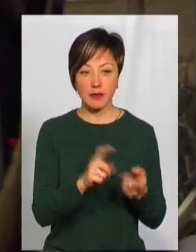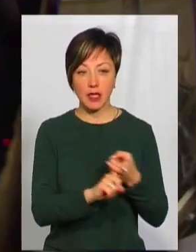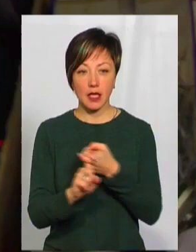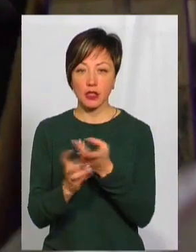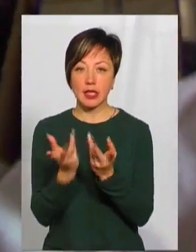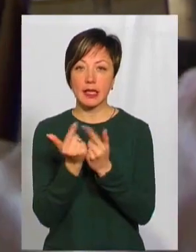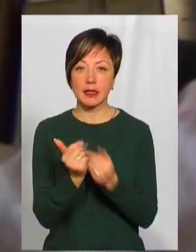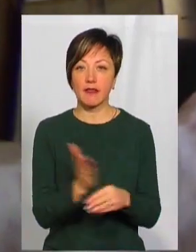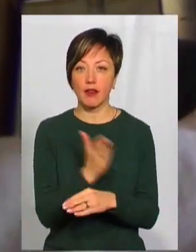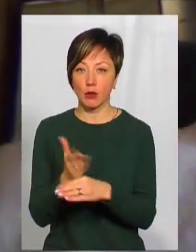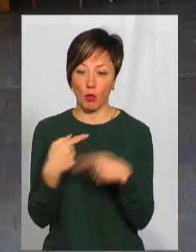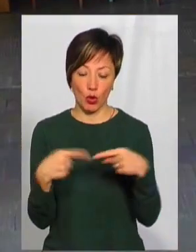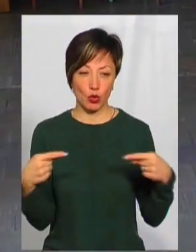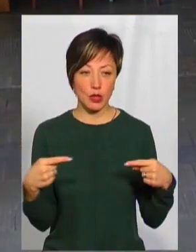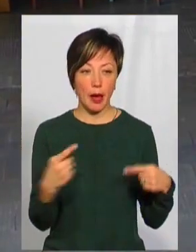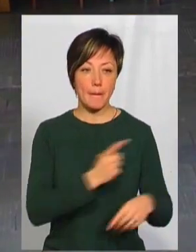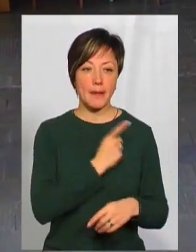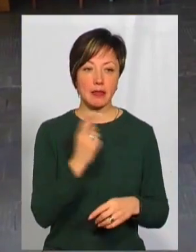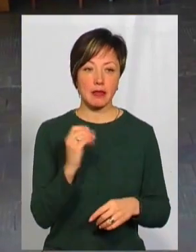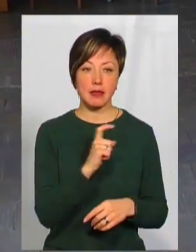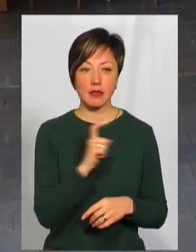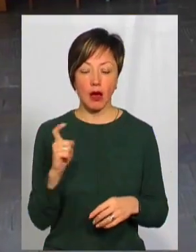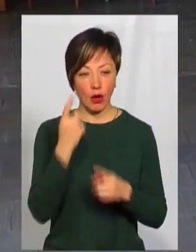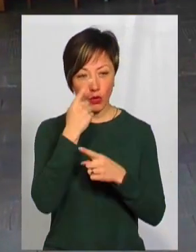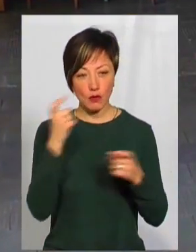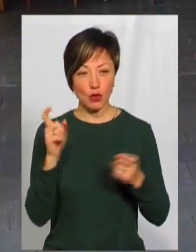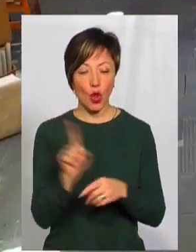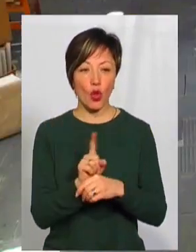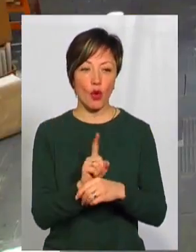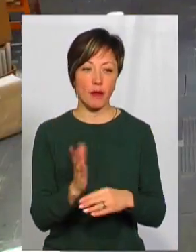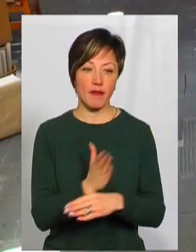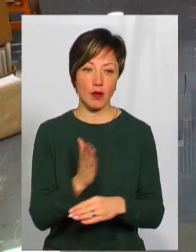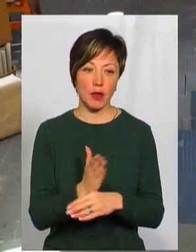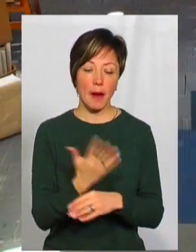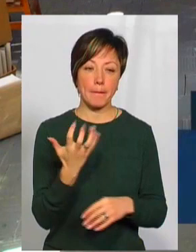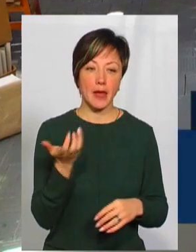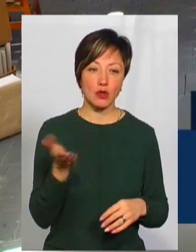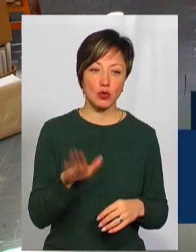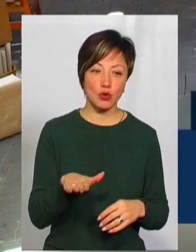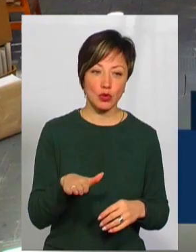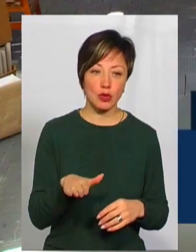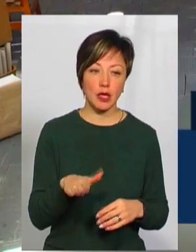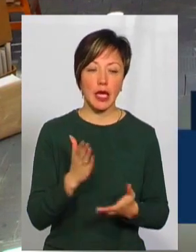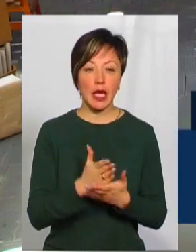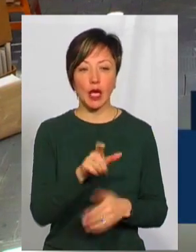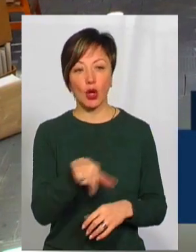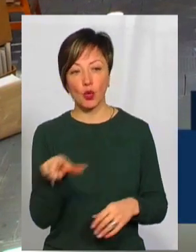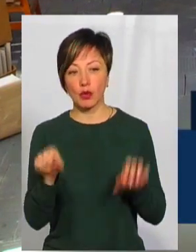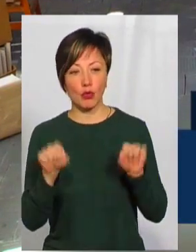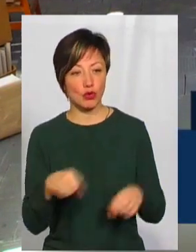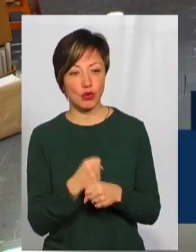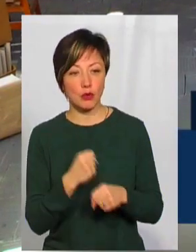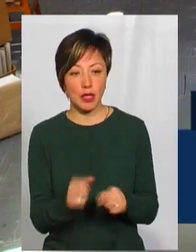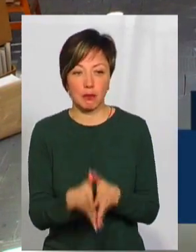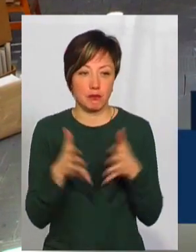кількості виробленої продукції. Майстер цеху Валентина Білик озвучує норми виробітку. 500 штук, ну є люди, що можуть зробити